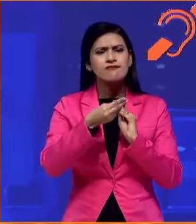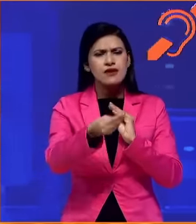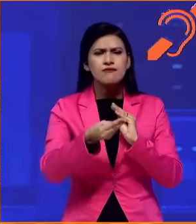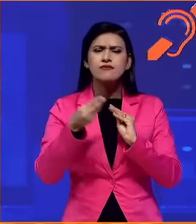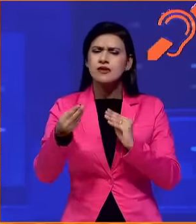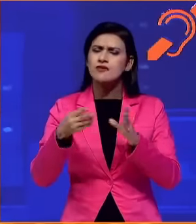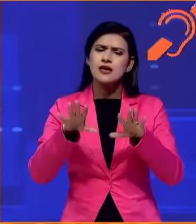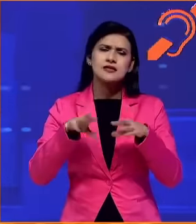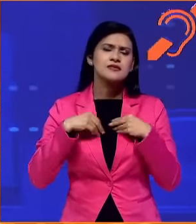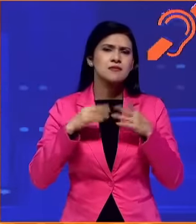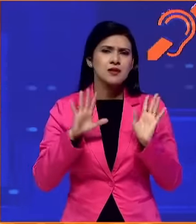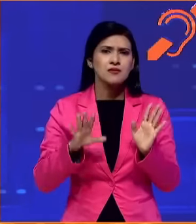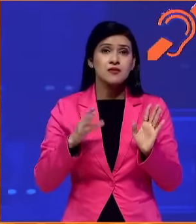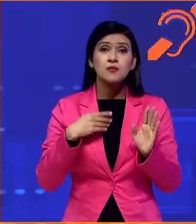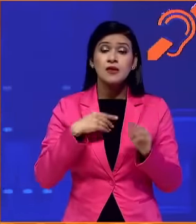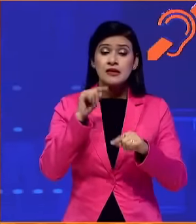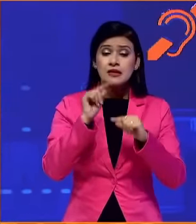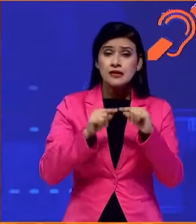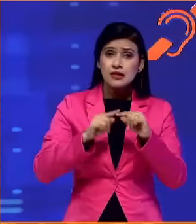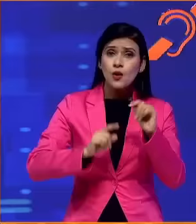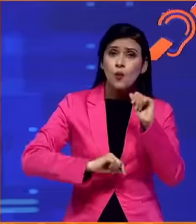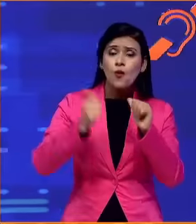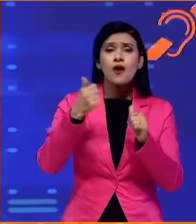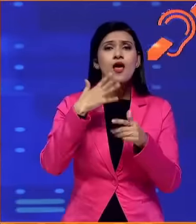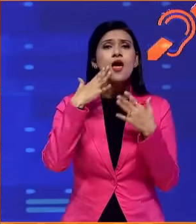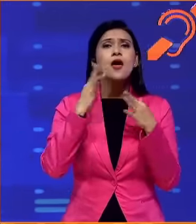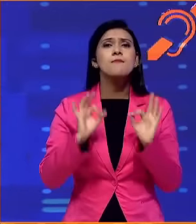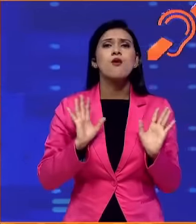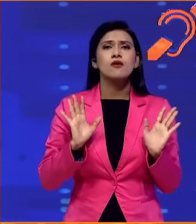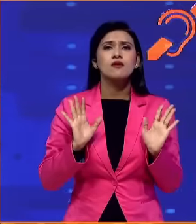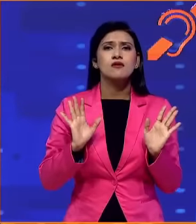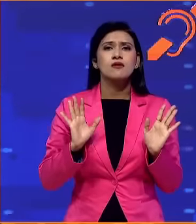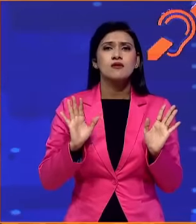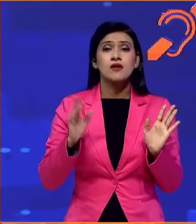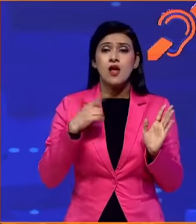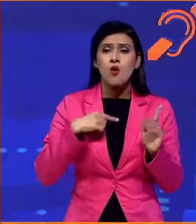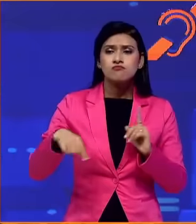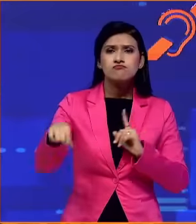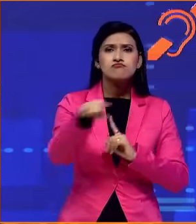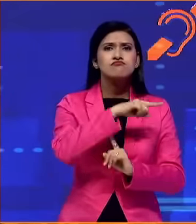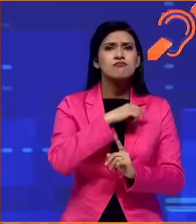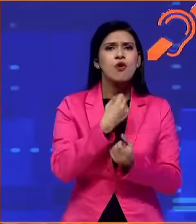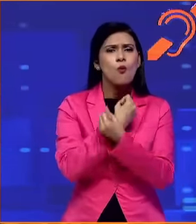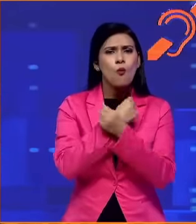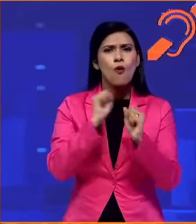यहचुनाव गणतंत्र,लोकतंत्रऔर देशकेलिएआवश्यकहै;मजबूतविपक्षकेहोनेपरहीलोकतंत्रफलता-फूलताहै।